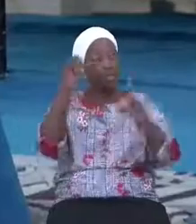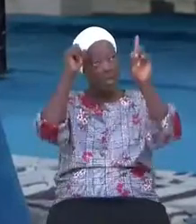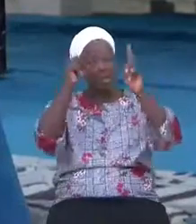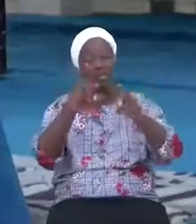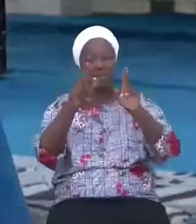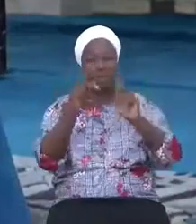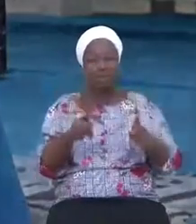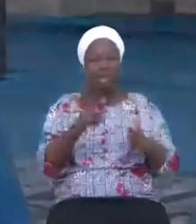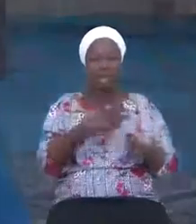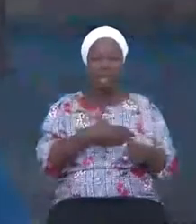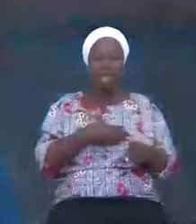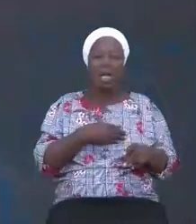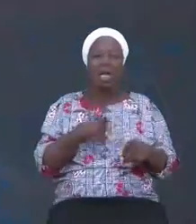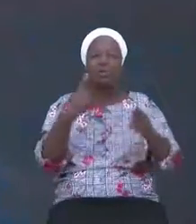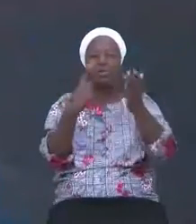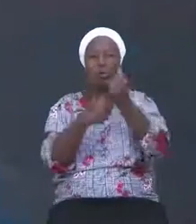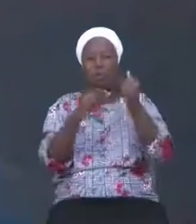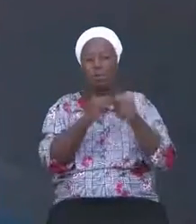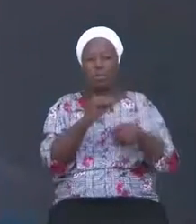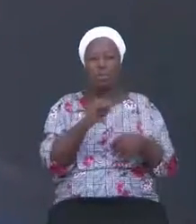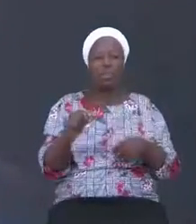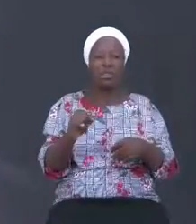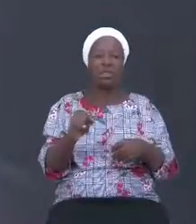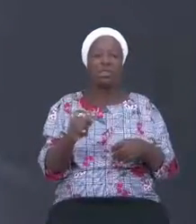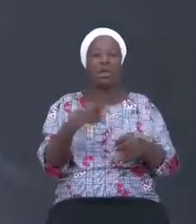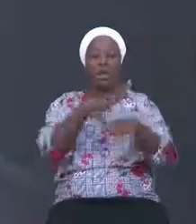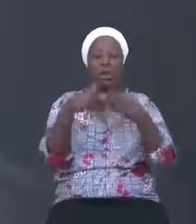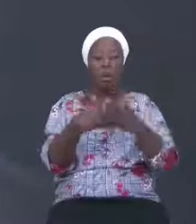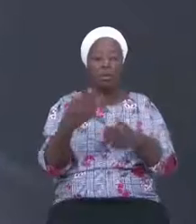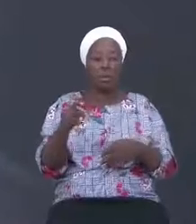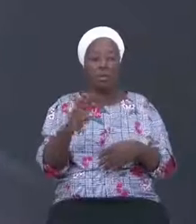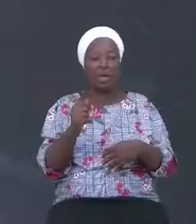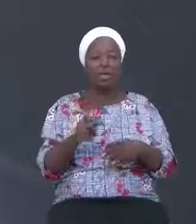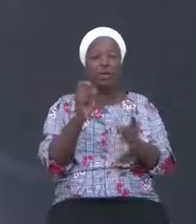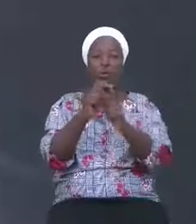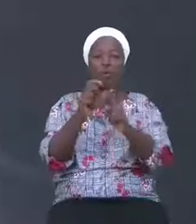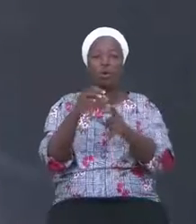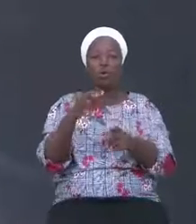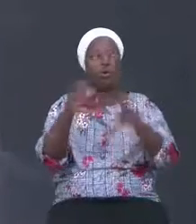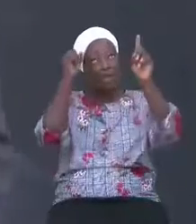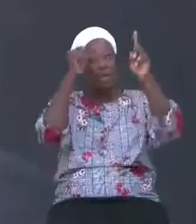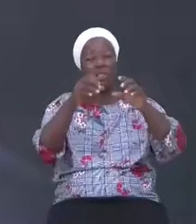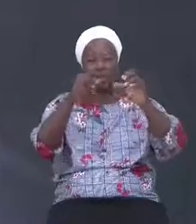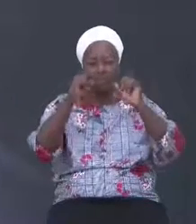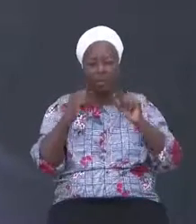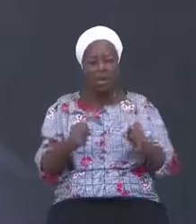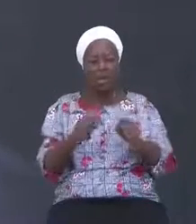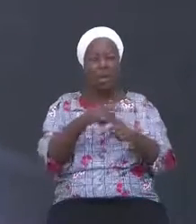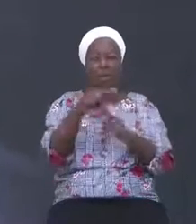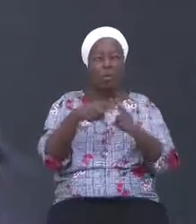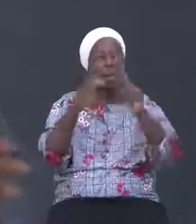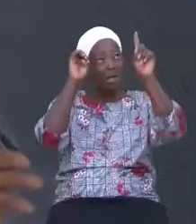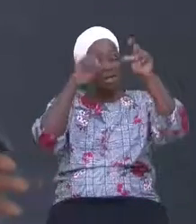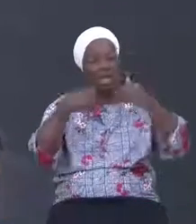soutenant toute chose par sa parole puissante, a fait la